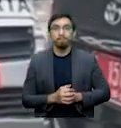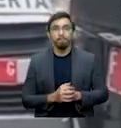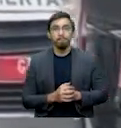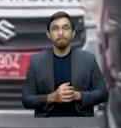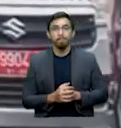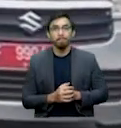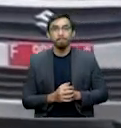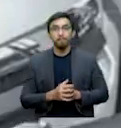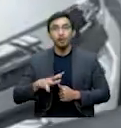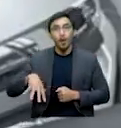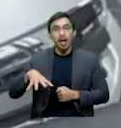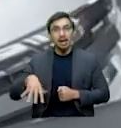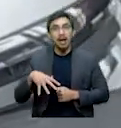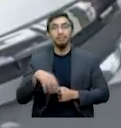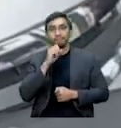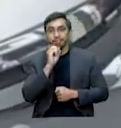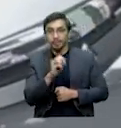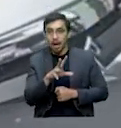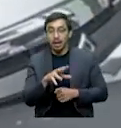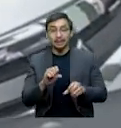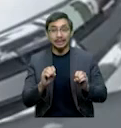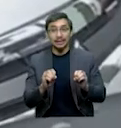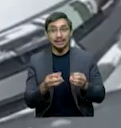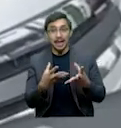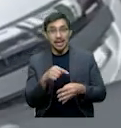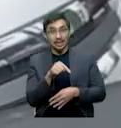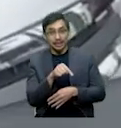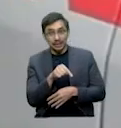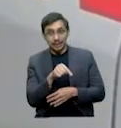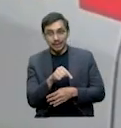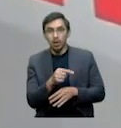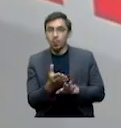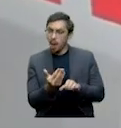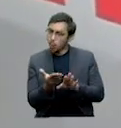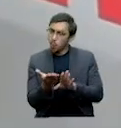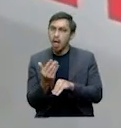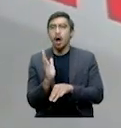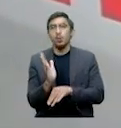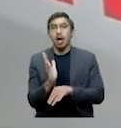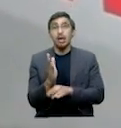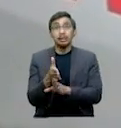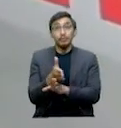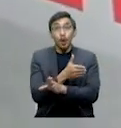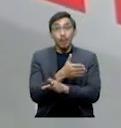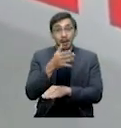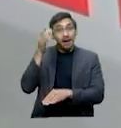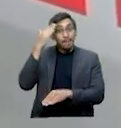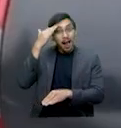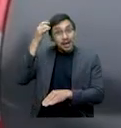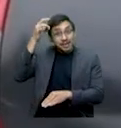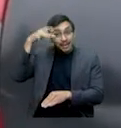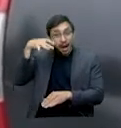Menurut keluarga, kejadian tidak ada ambulans di RSUD Lewiliang sudah kesekian kalinya. Sebelumnya seorang kepala desa juga pernah